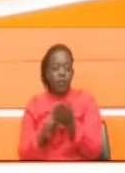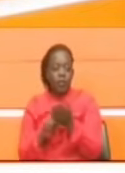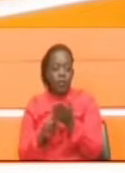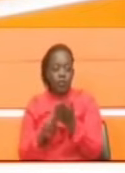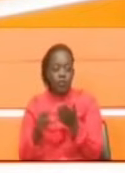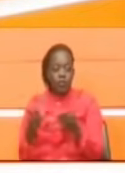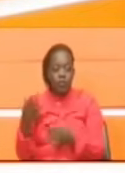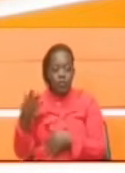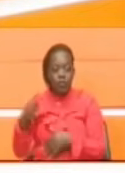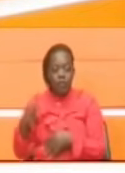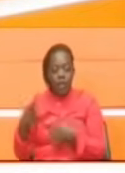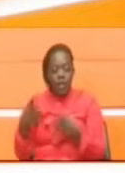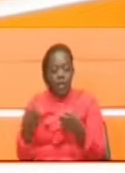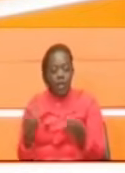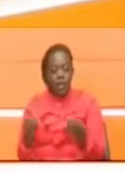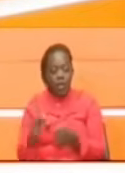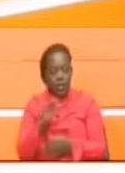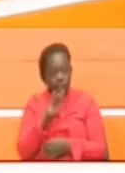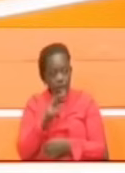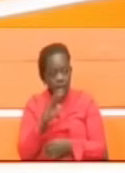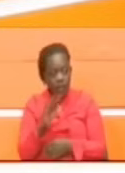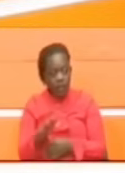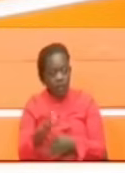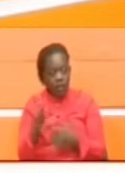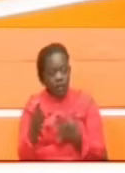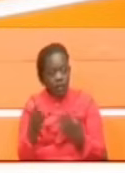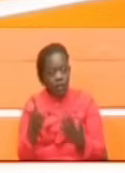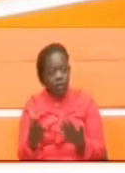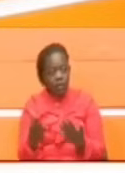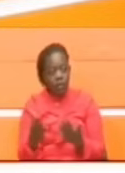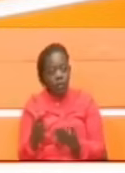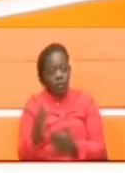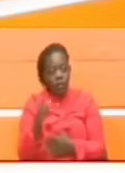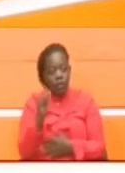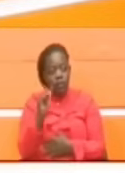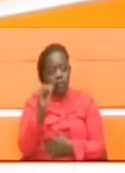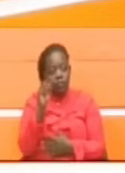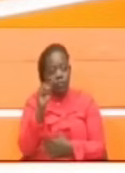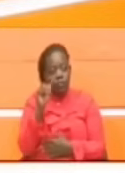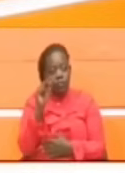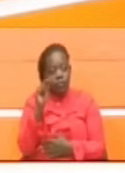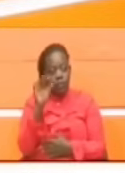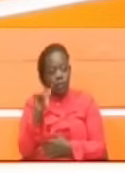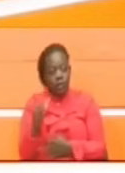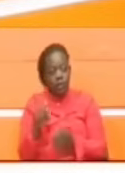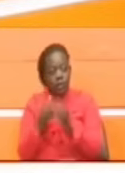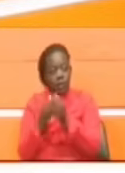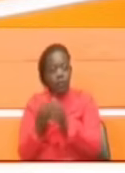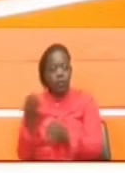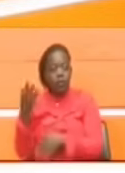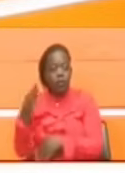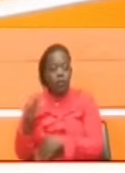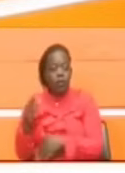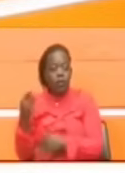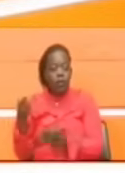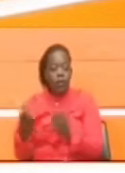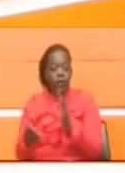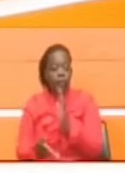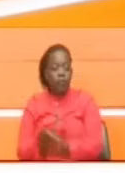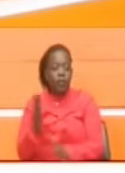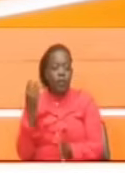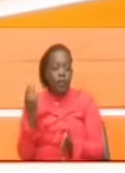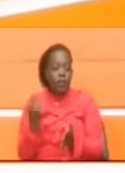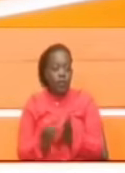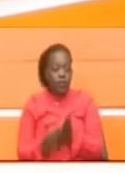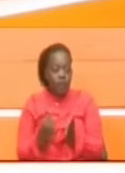kukozesa amazzi amakyafu. Bino byogeddwa Edrin Atumanya ngono yakulira Water Quip Uganda